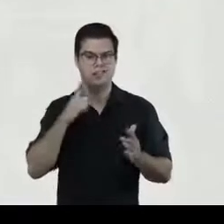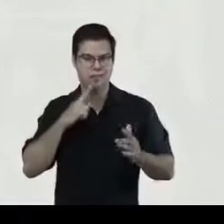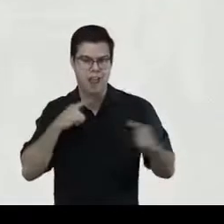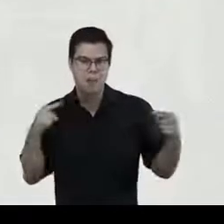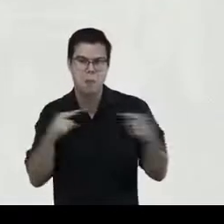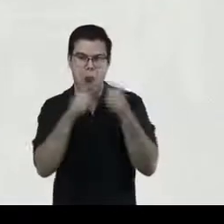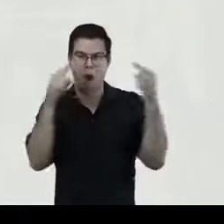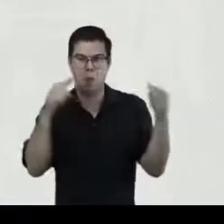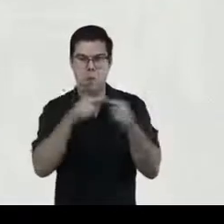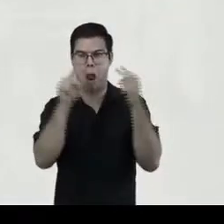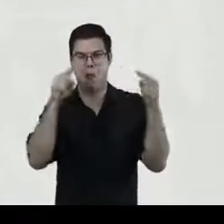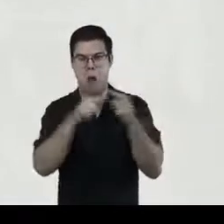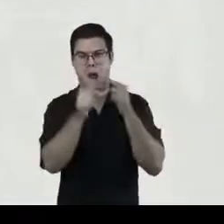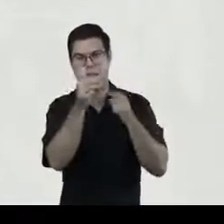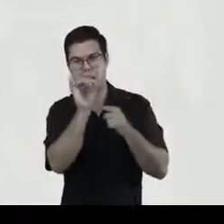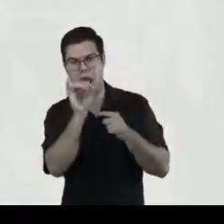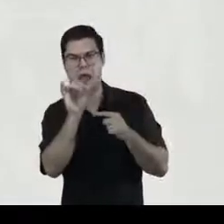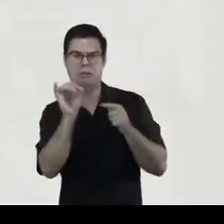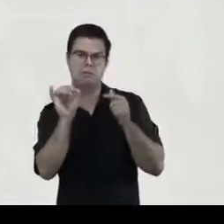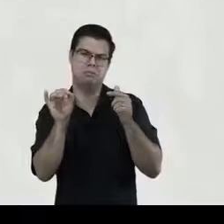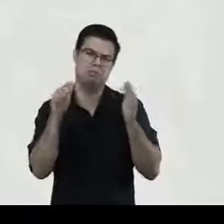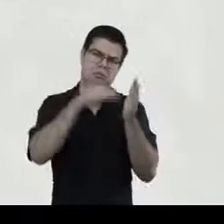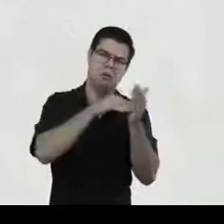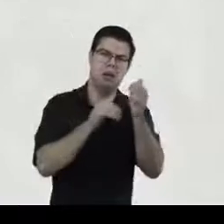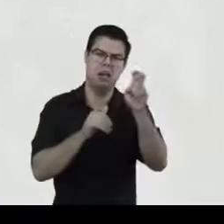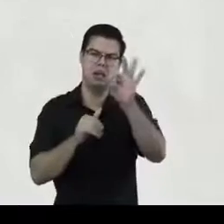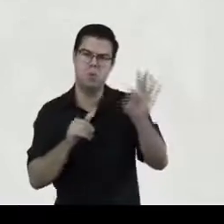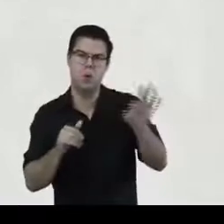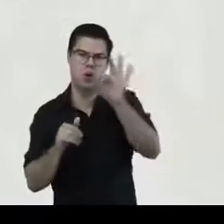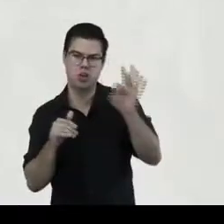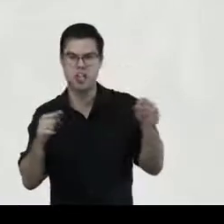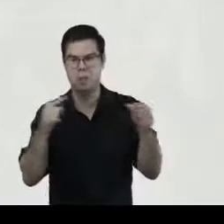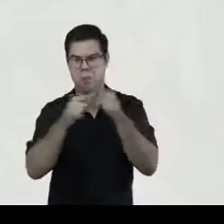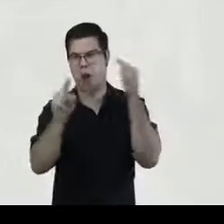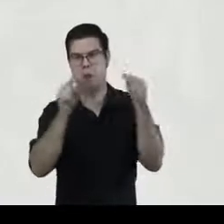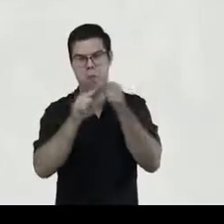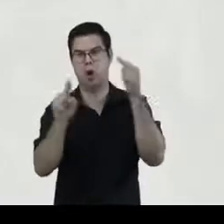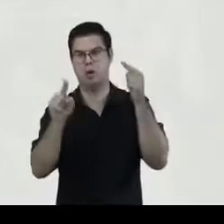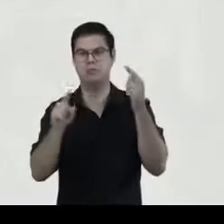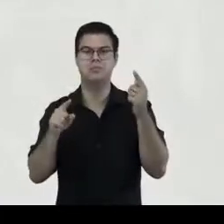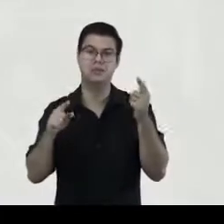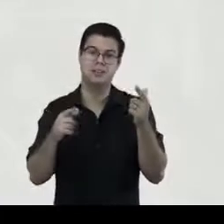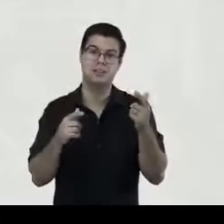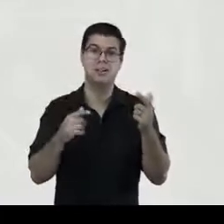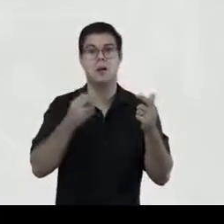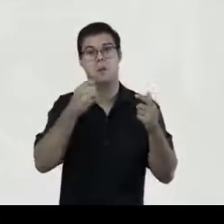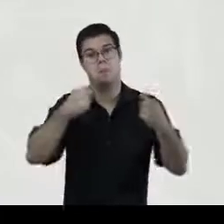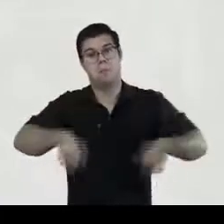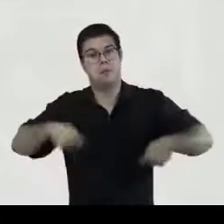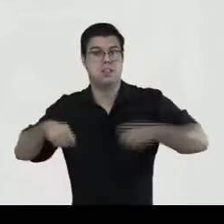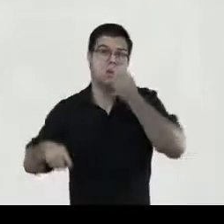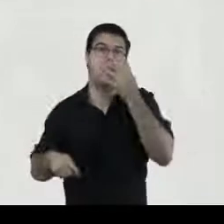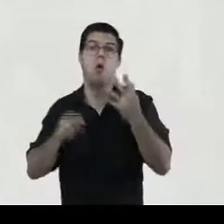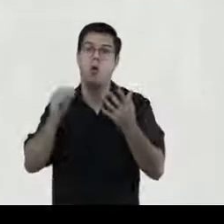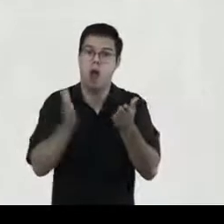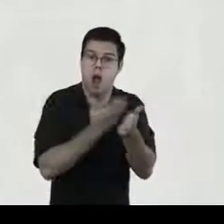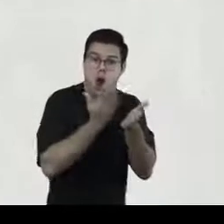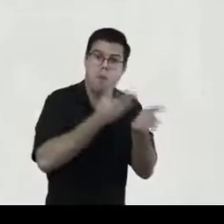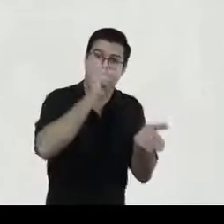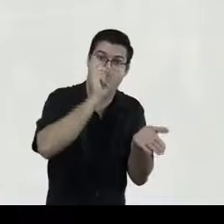Eigentlich braucht man also das Original vor sich, um damit arbeiten zu können und so schön das ist, wenn man das tun kann,